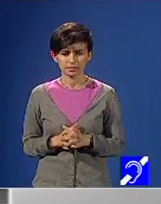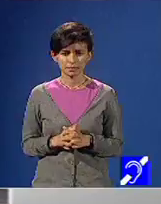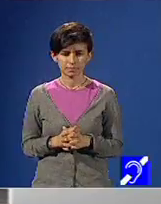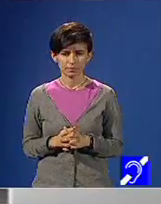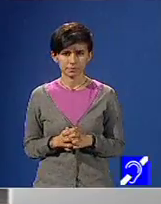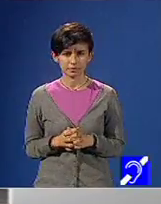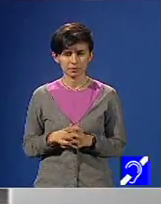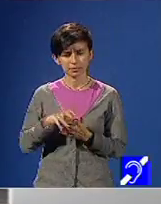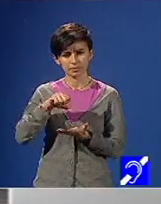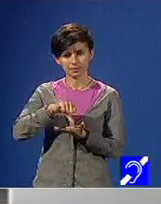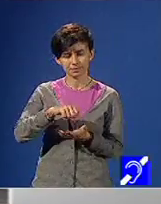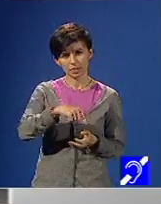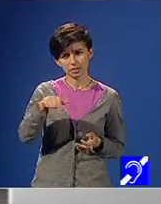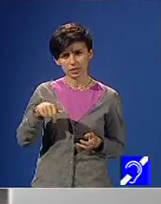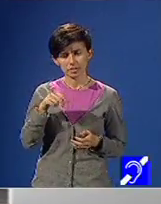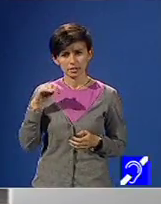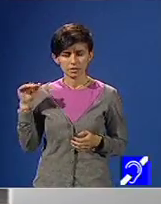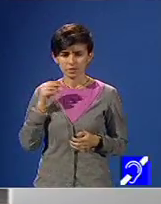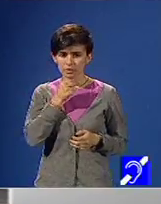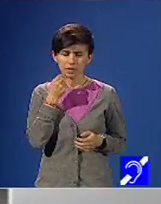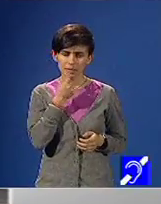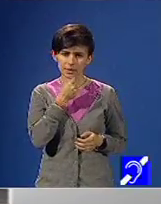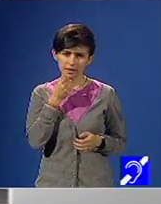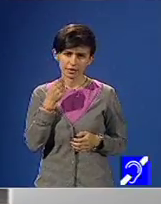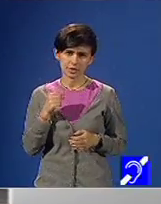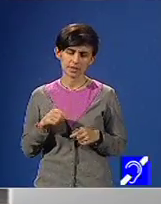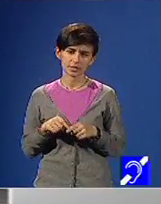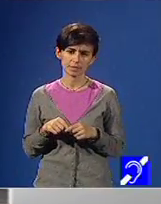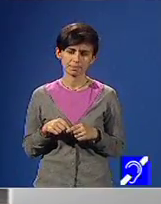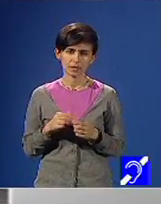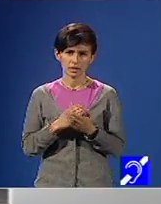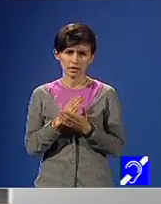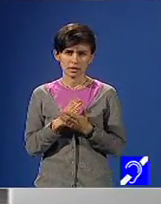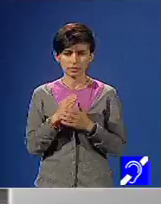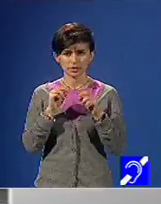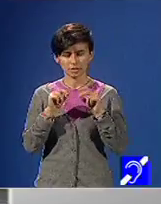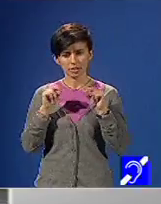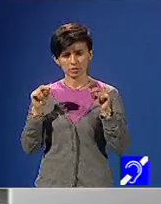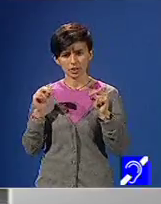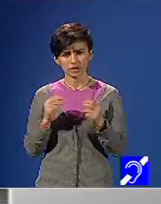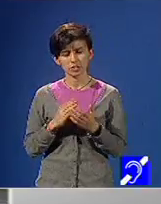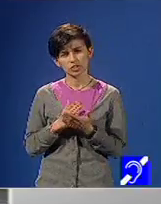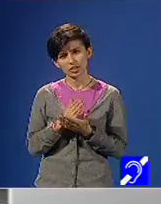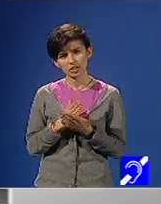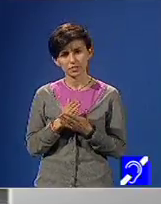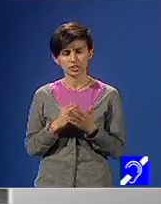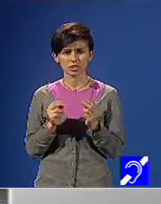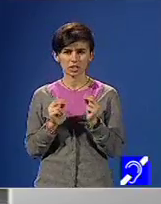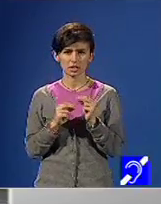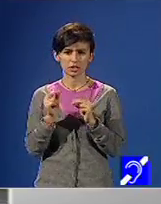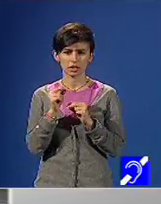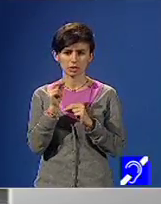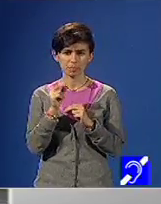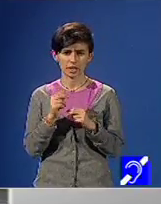centrului nostru, copiii beneficiază în același loc și de servicii de educație și de servicii de recuperare. Și ăsta este un